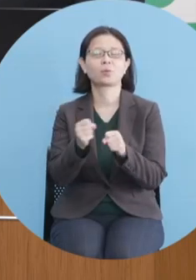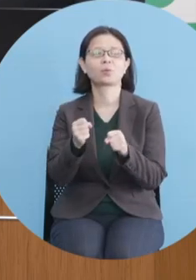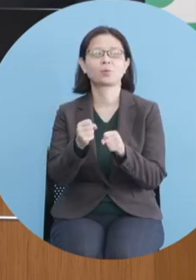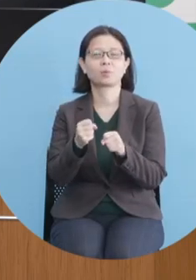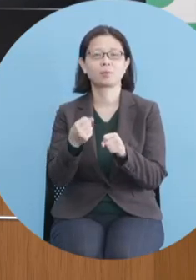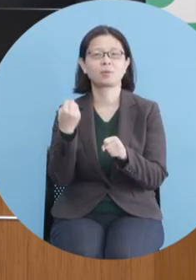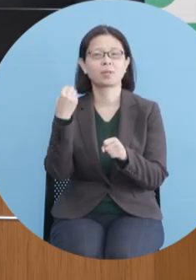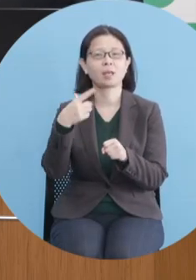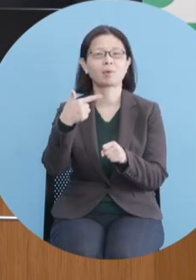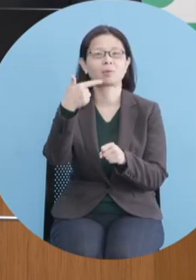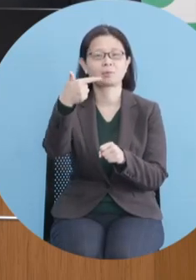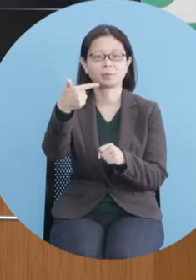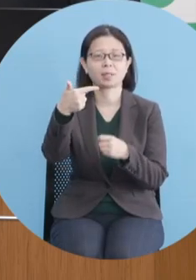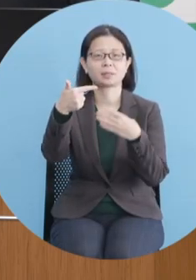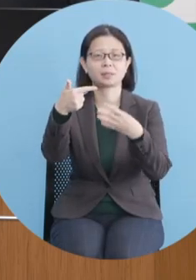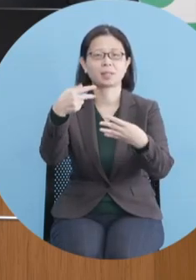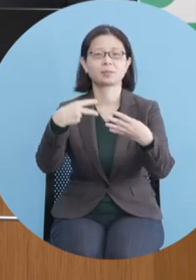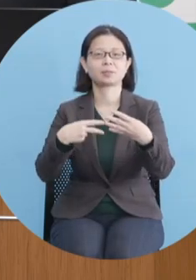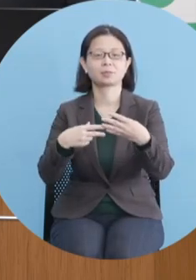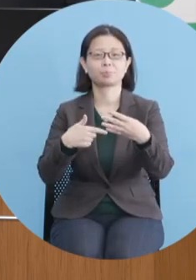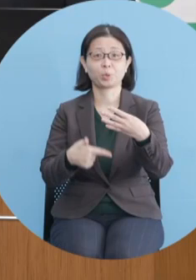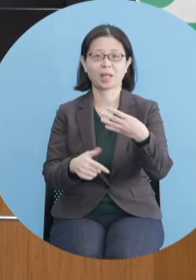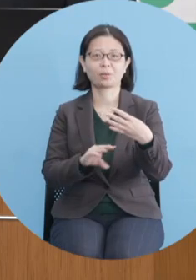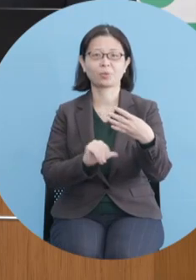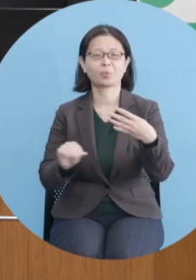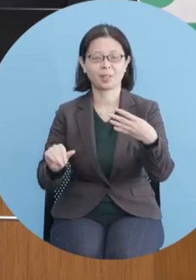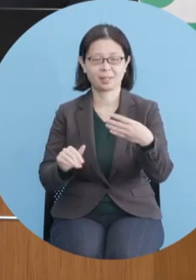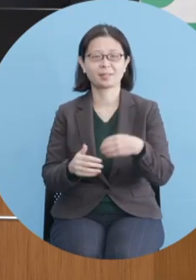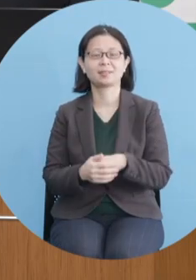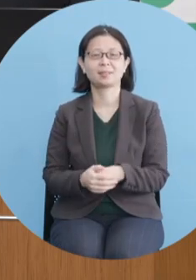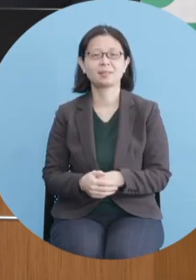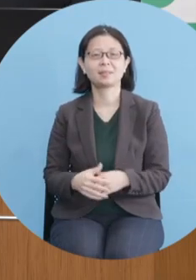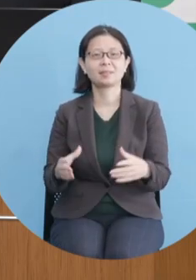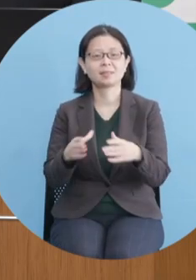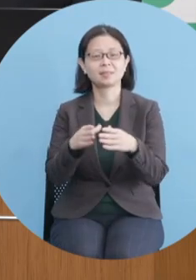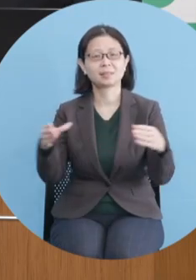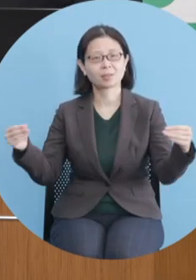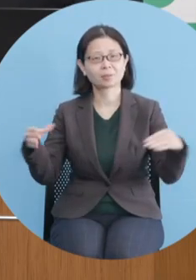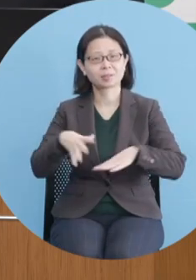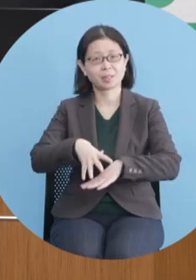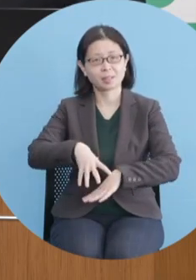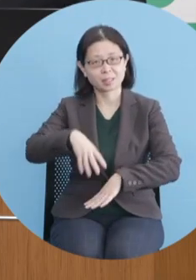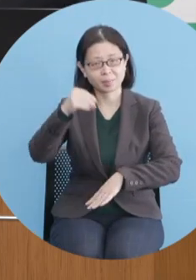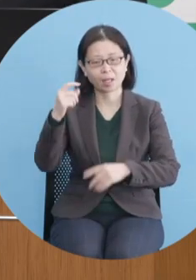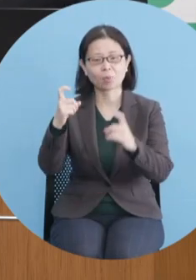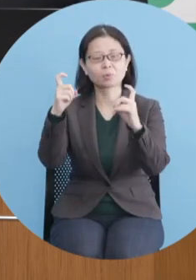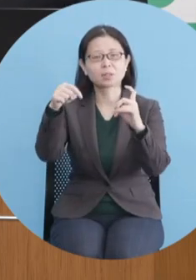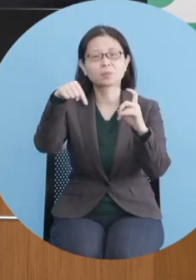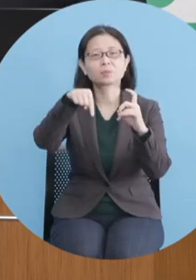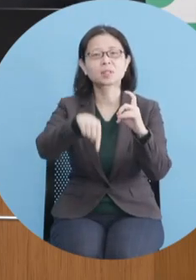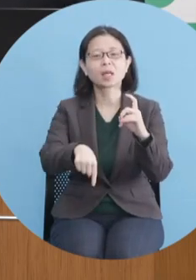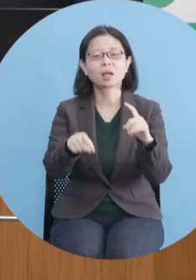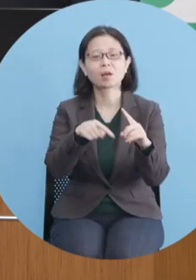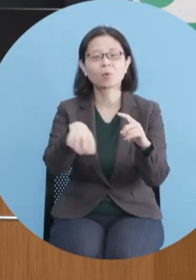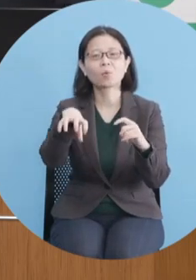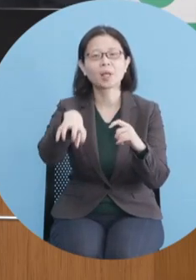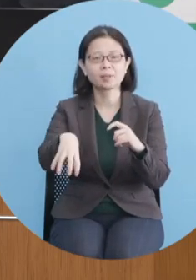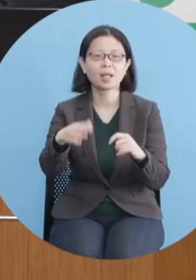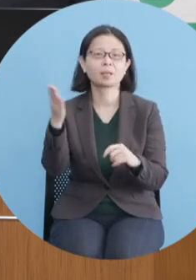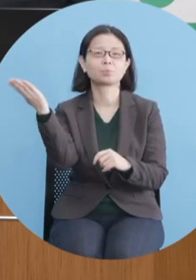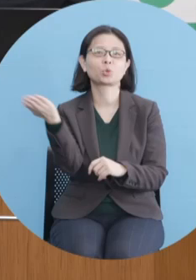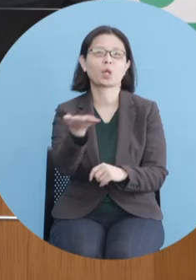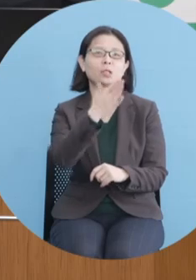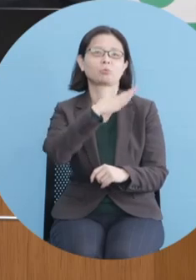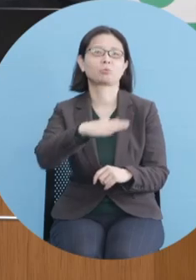おえ4月6日の土曜日え全国で初めてお城の下でええプロレスを行う